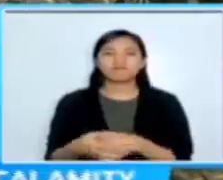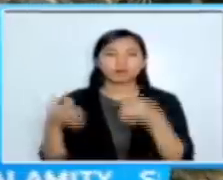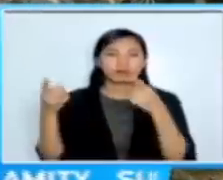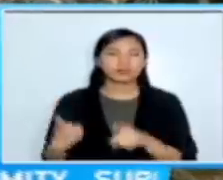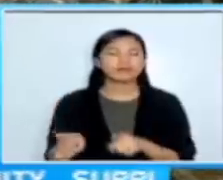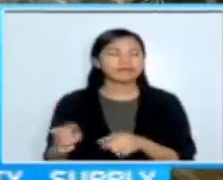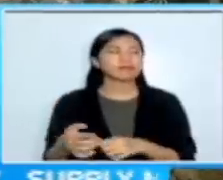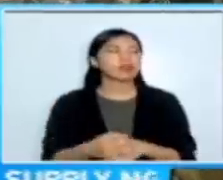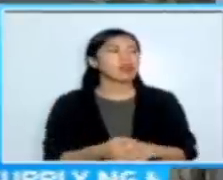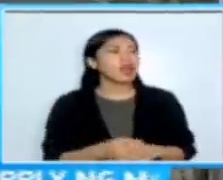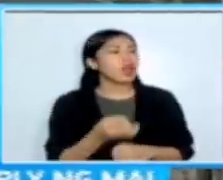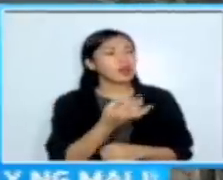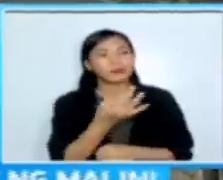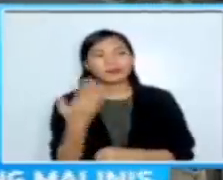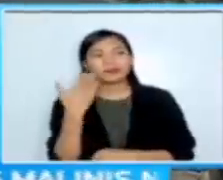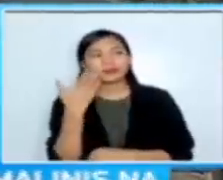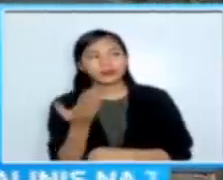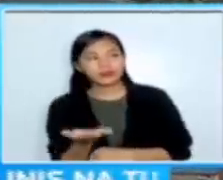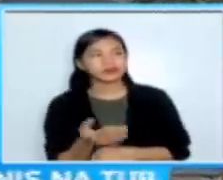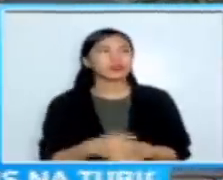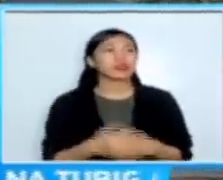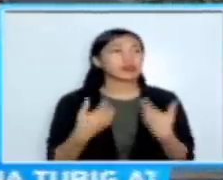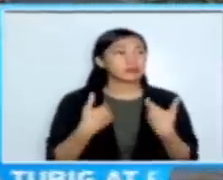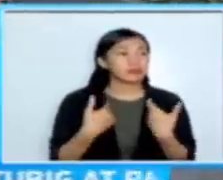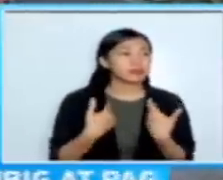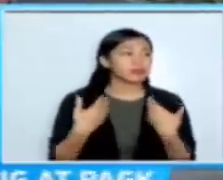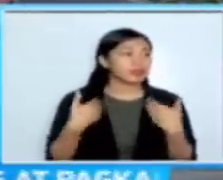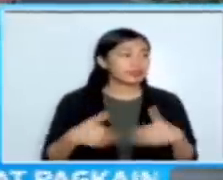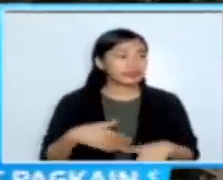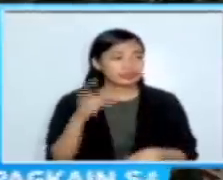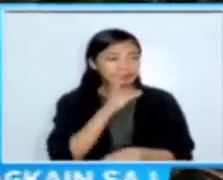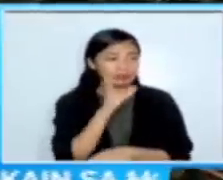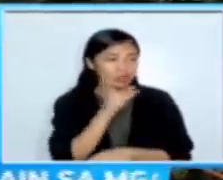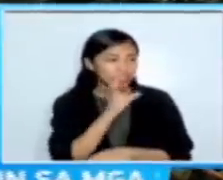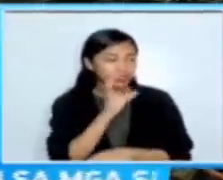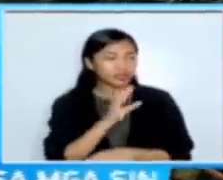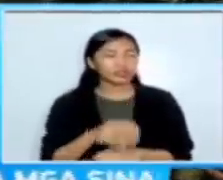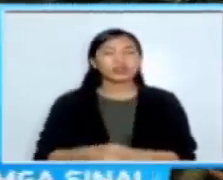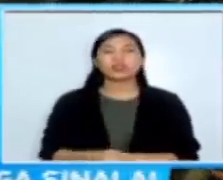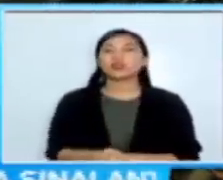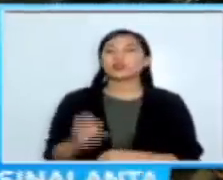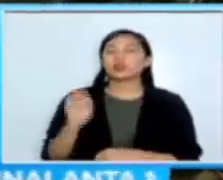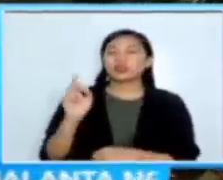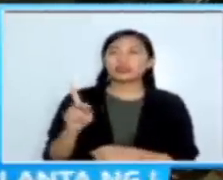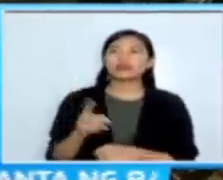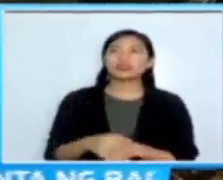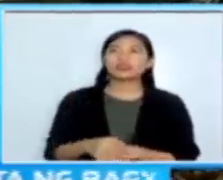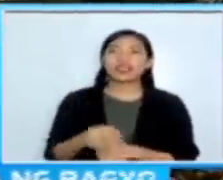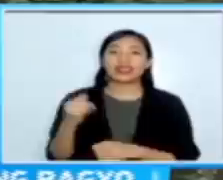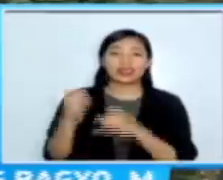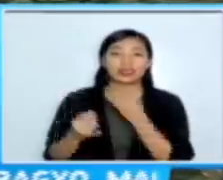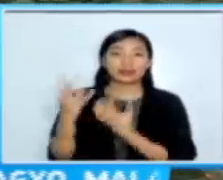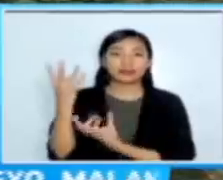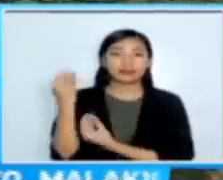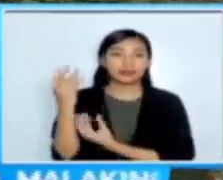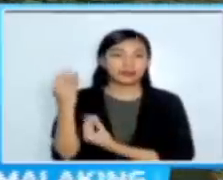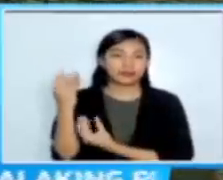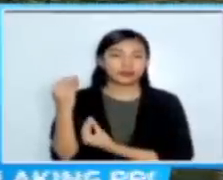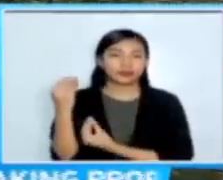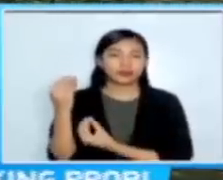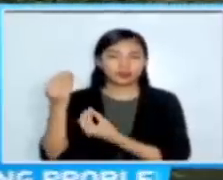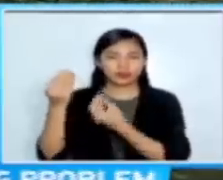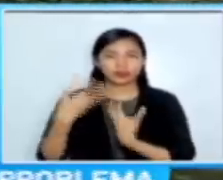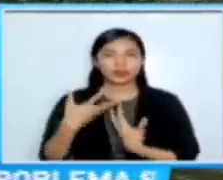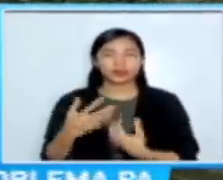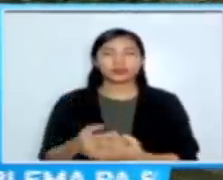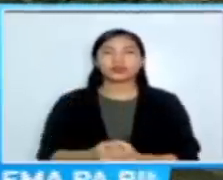natin at meron pa po ba bang hinahanap hanggang ngayon? Okay, sa last na documentation ng aming command center, yung